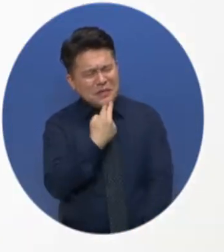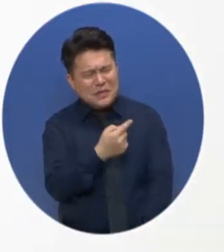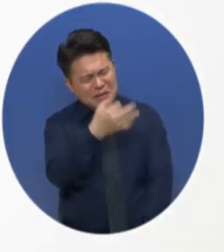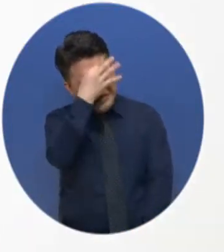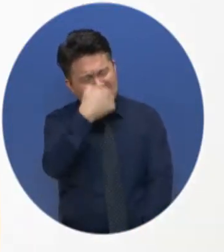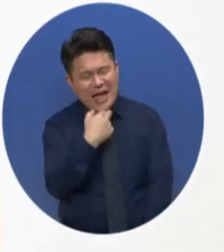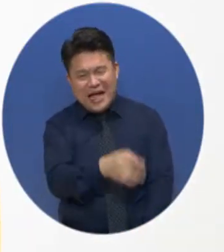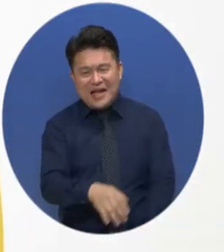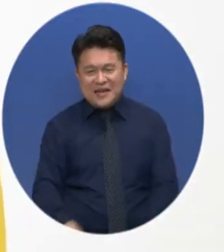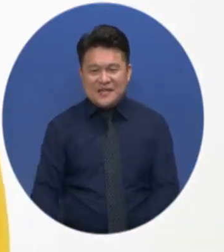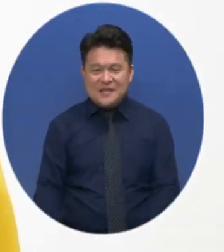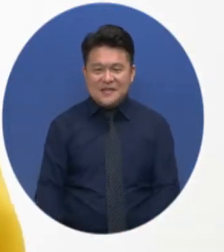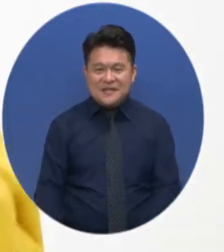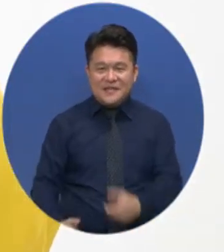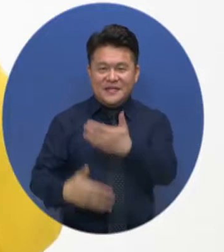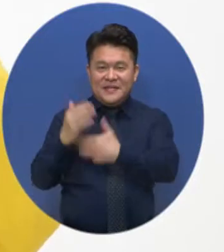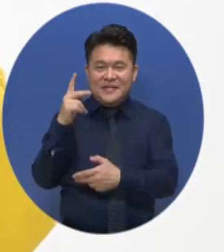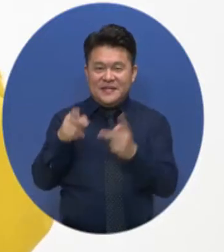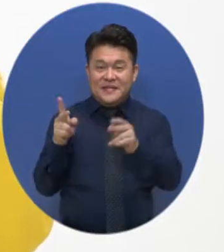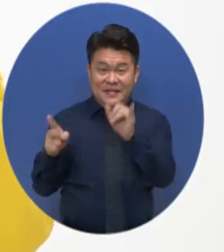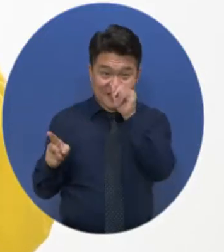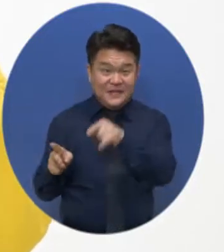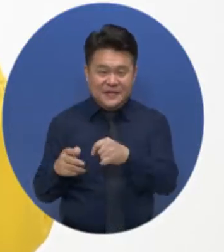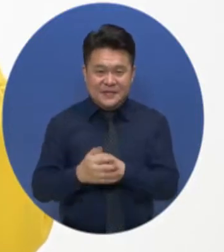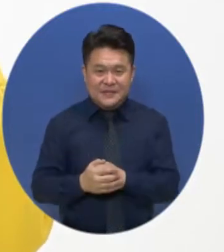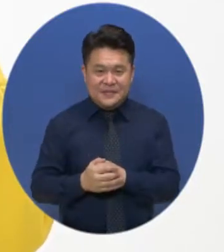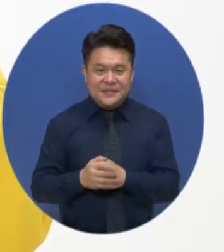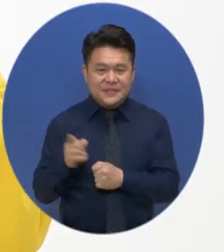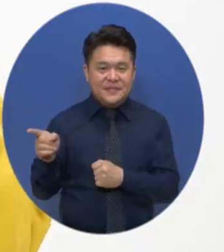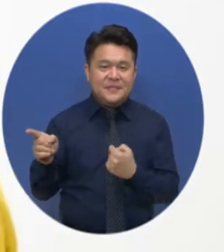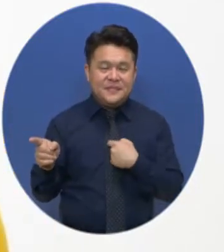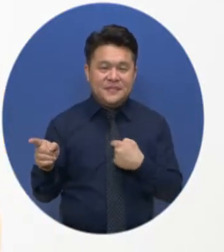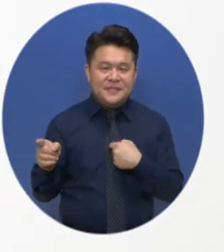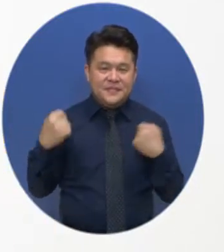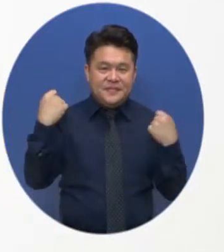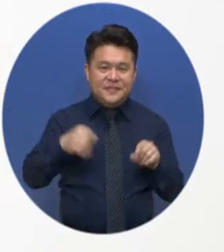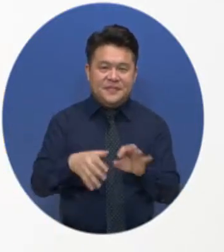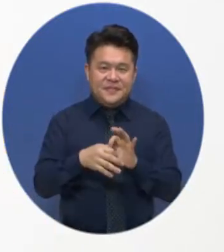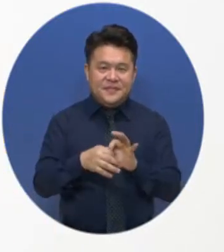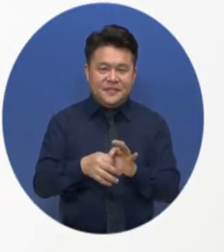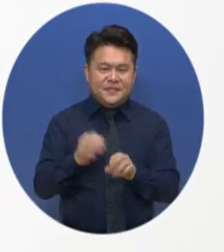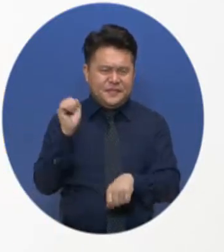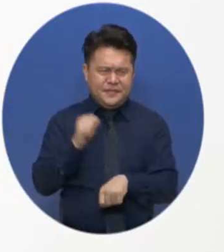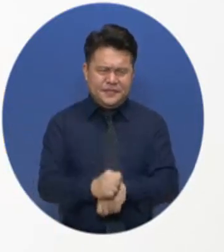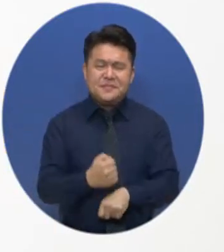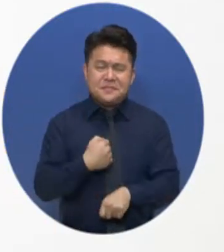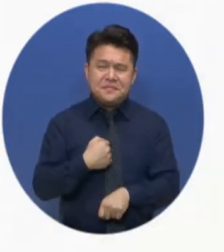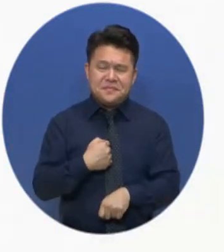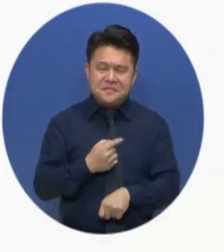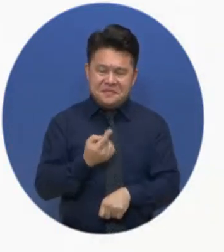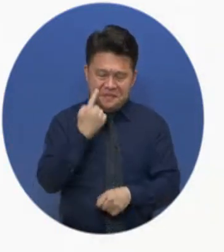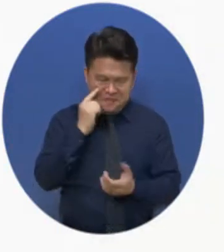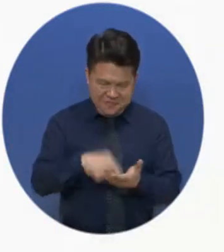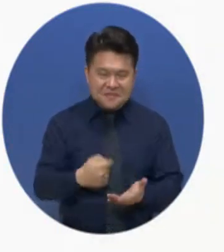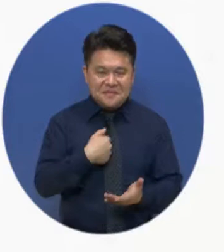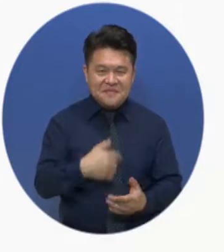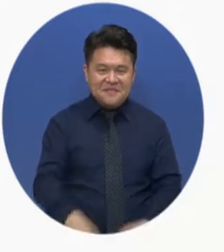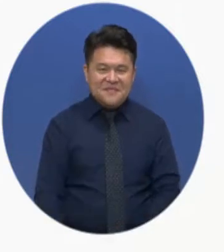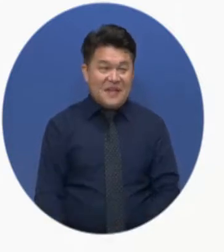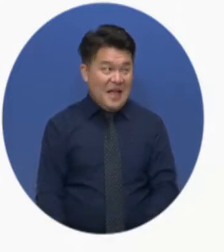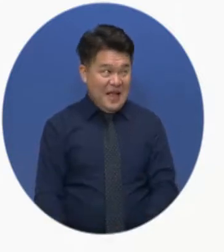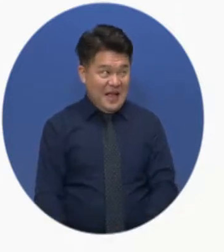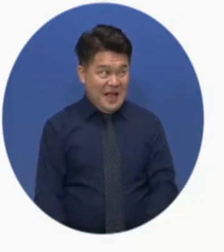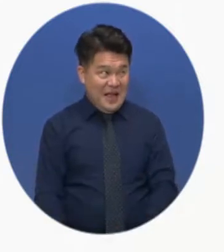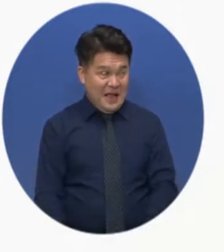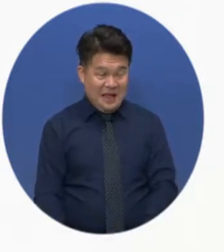보이더라고요. VCR에서 좀 잘린 부분이 있는데 네. 전 뒤에 저의 춤에 적성을 찾았다고 했거든. 아,